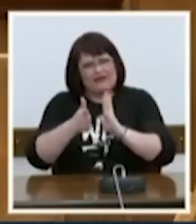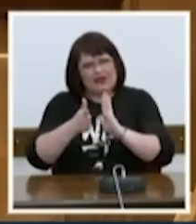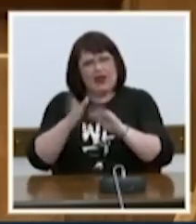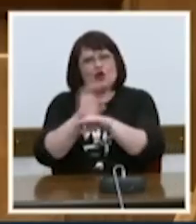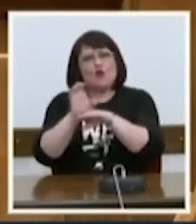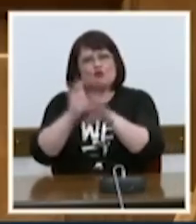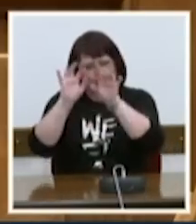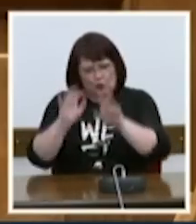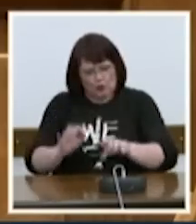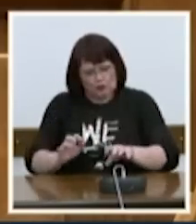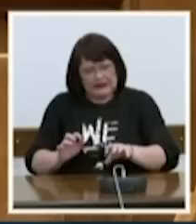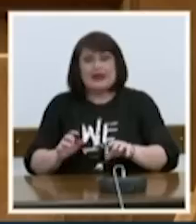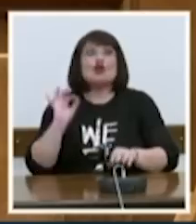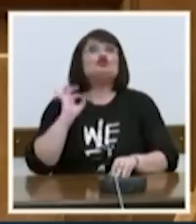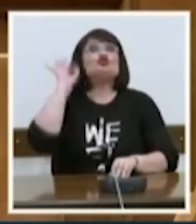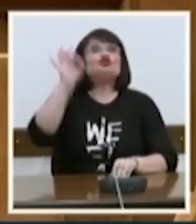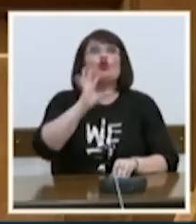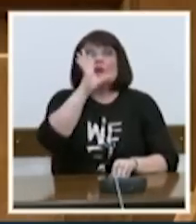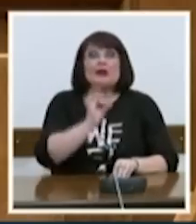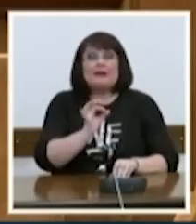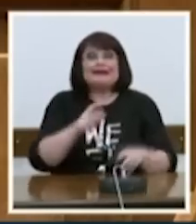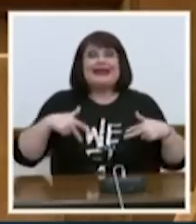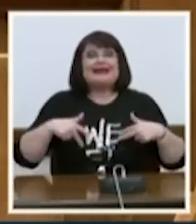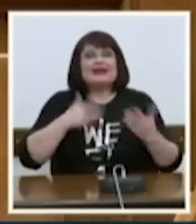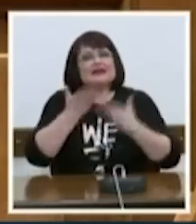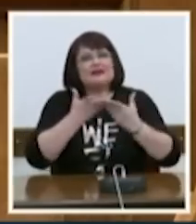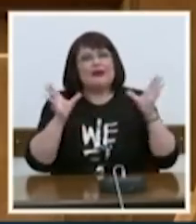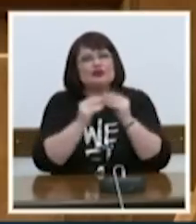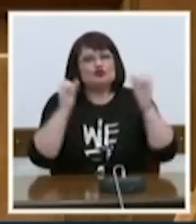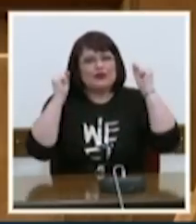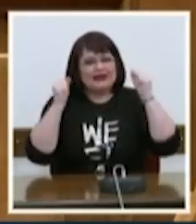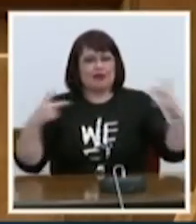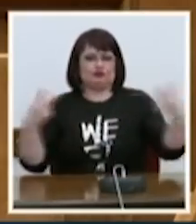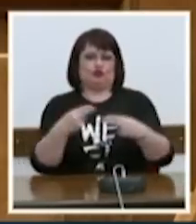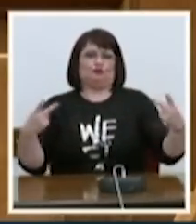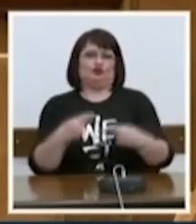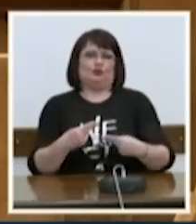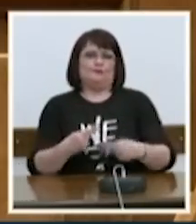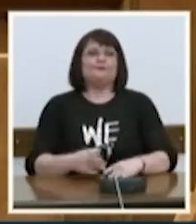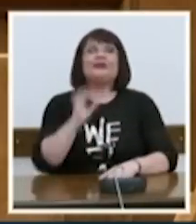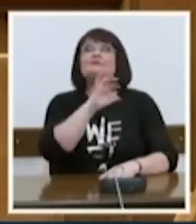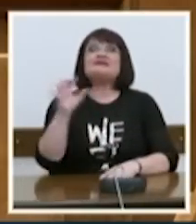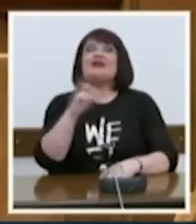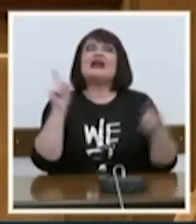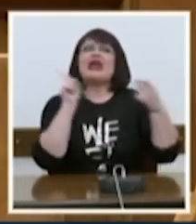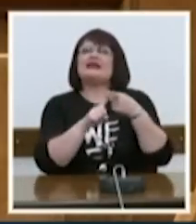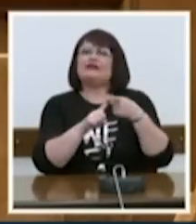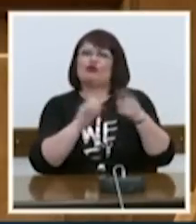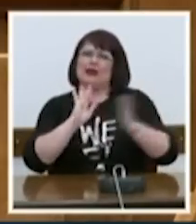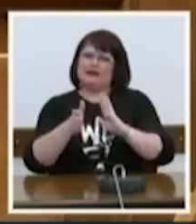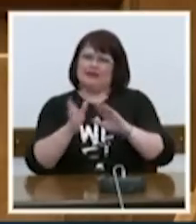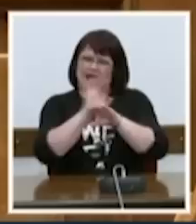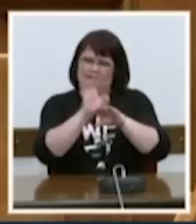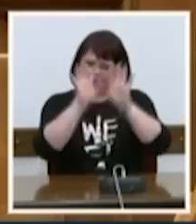περικοπή αναγκαίων κρατικών δαπανών στην υγεία. Τα ψηφιακά ραντεβού δεν καταργούν